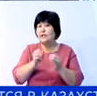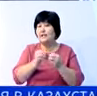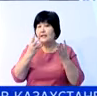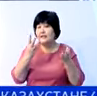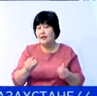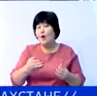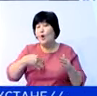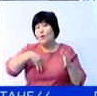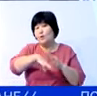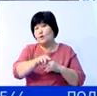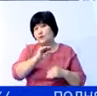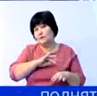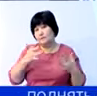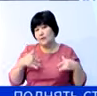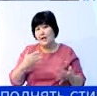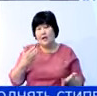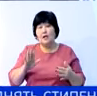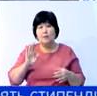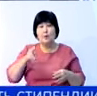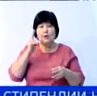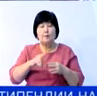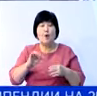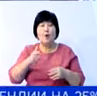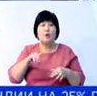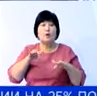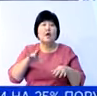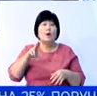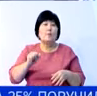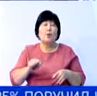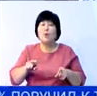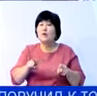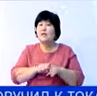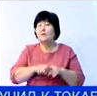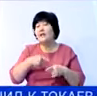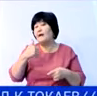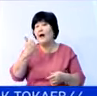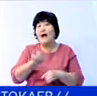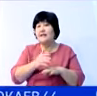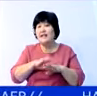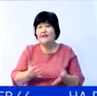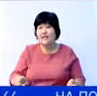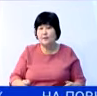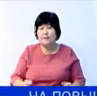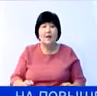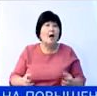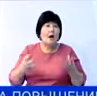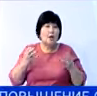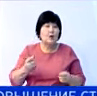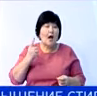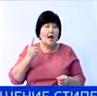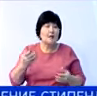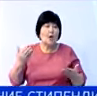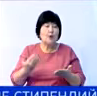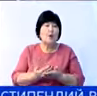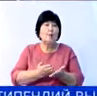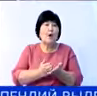дней уйти в отставку или после прекращения уголовного дела по нереабилитирующим основаниям. Еще одно новшество